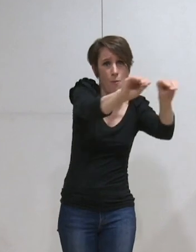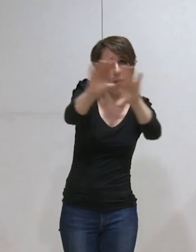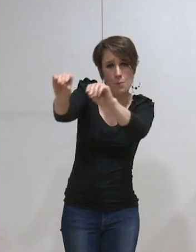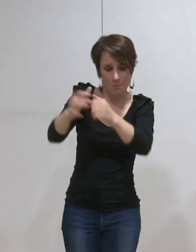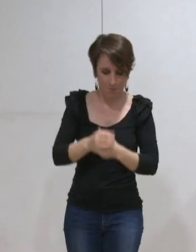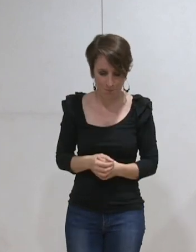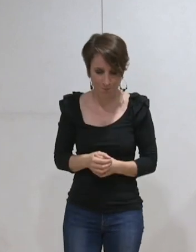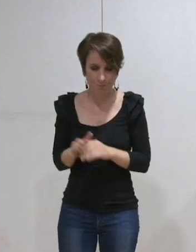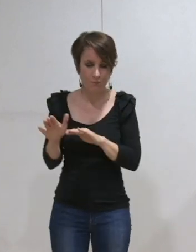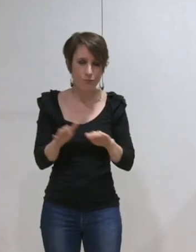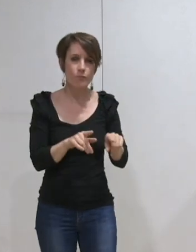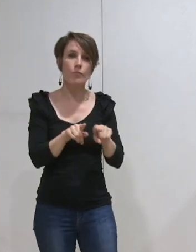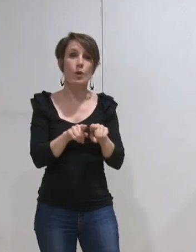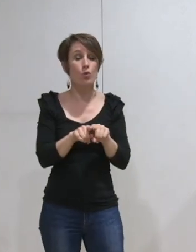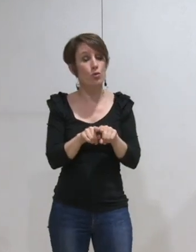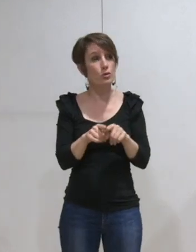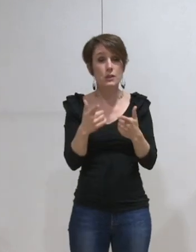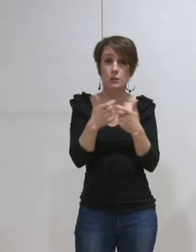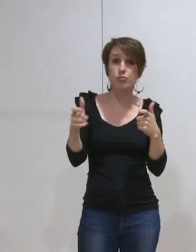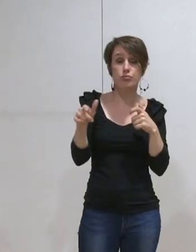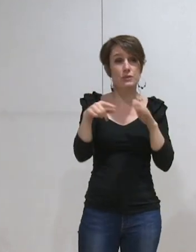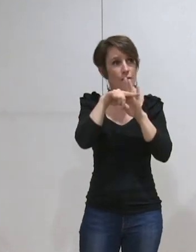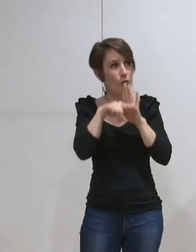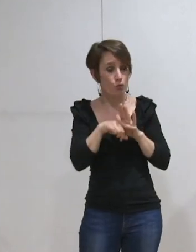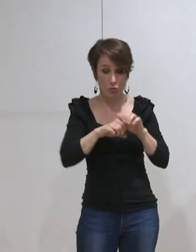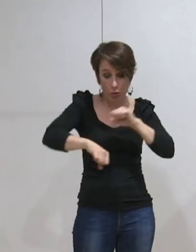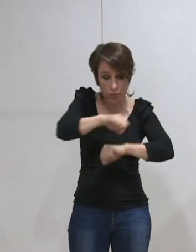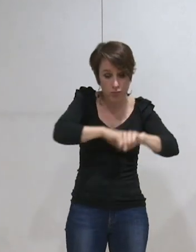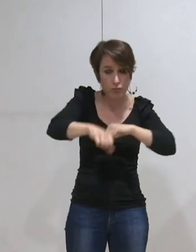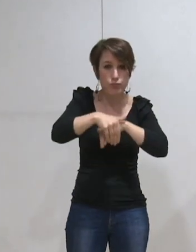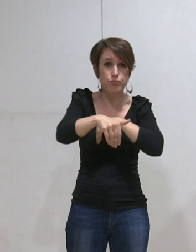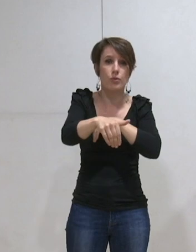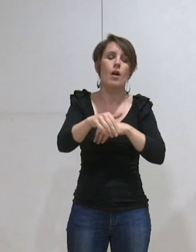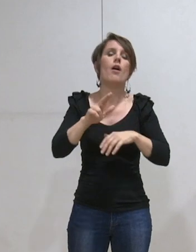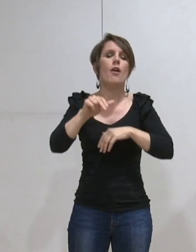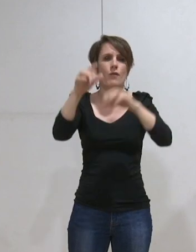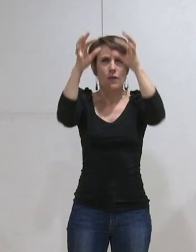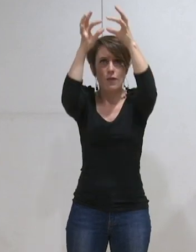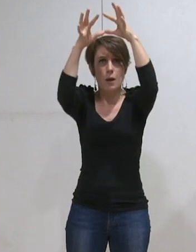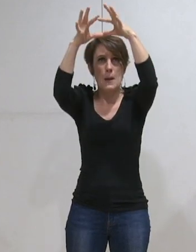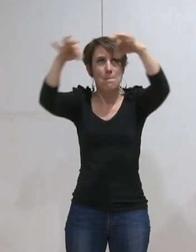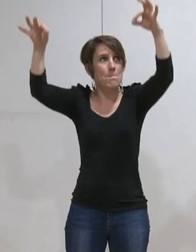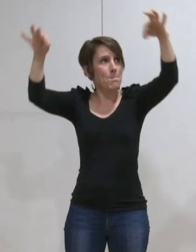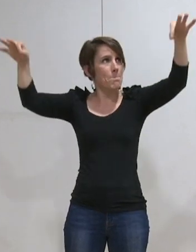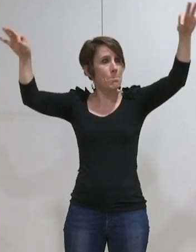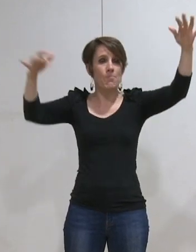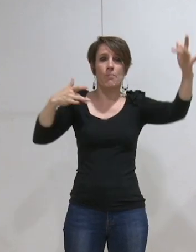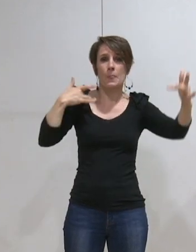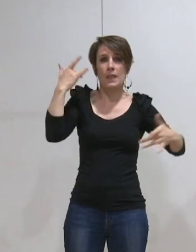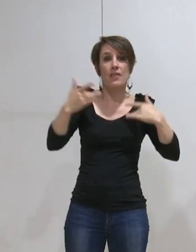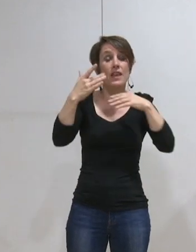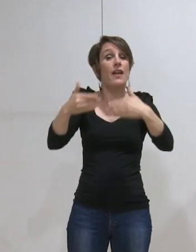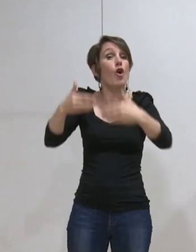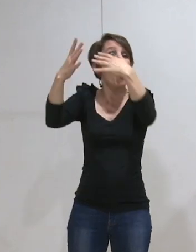diverses mesures d'accompagnement sont en cours comme la pose de banderol théâtre hors les murs positionné sur le bâtiment